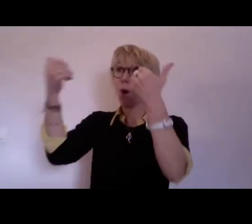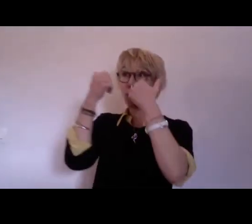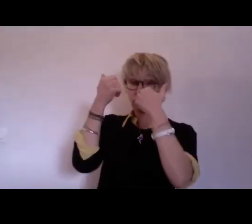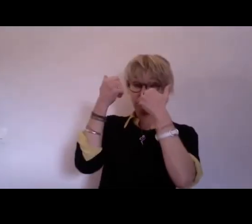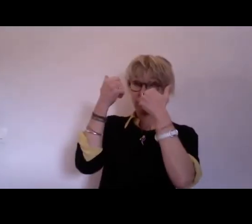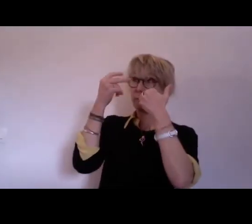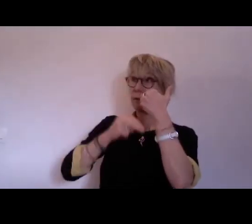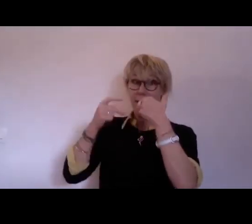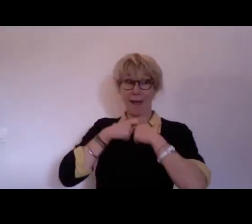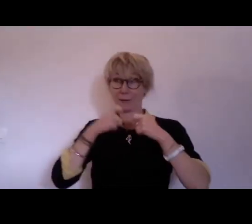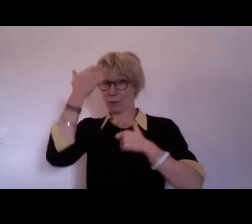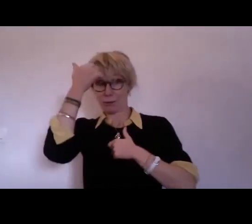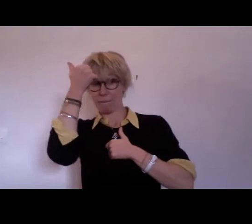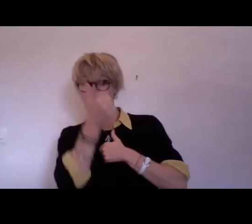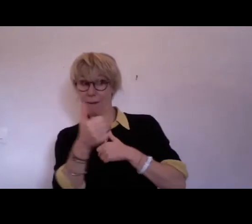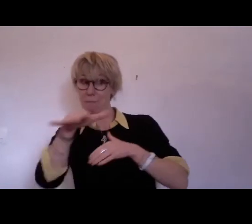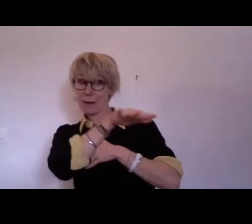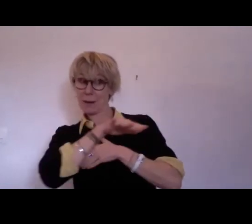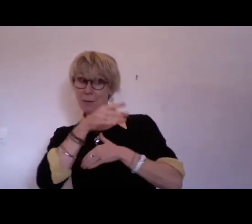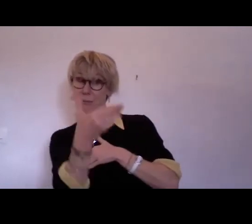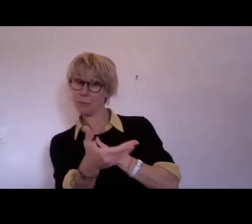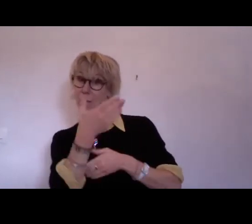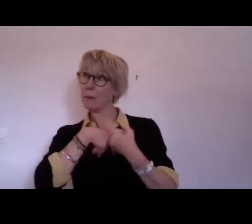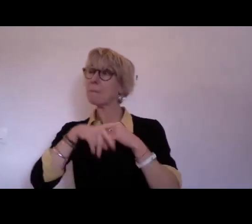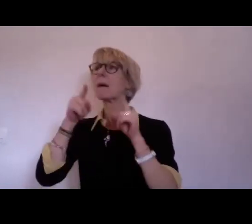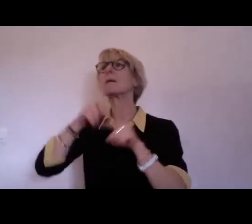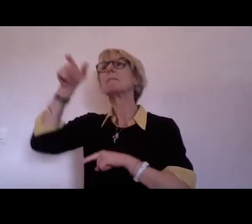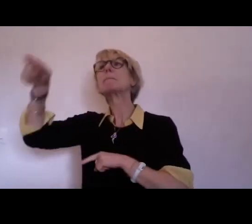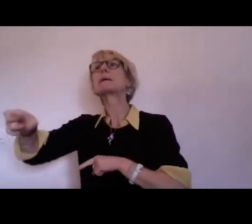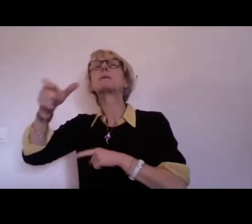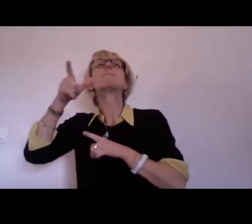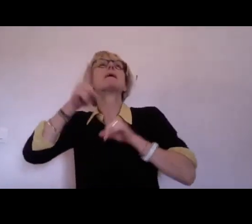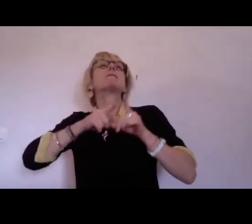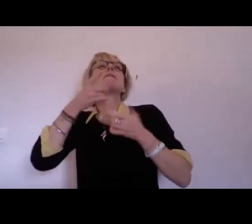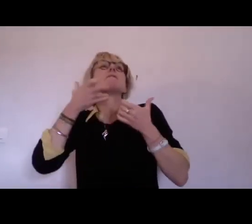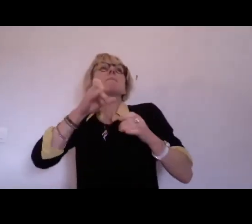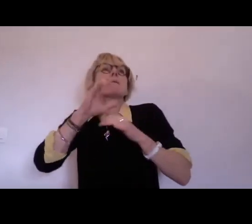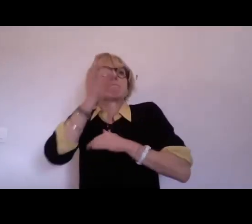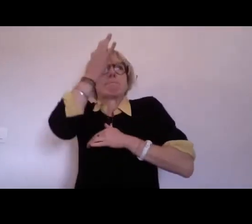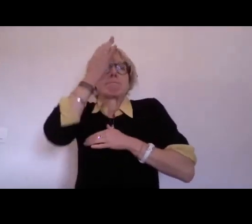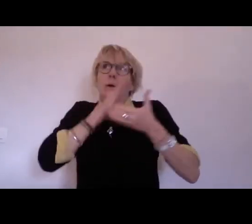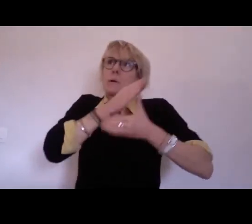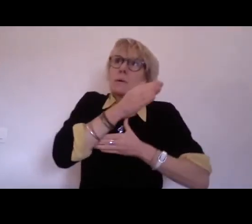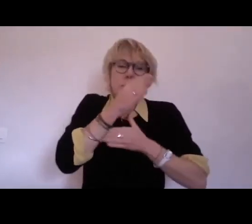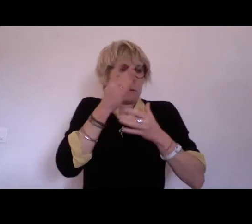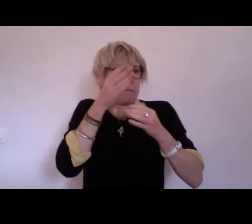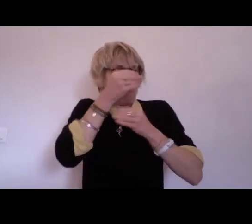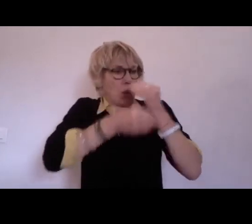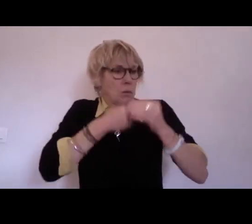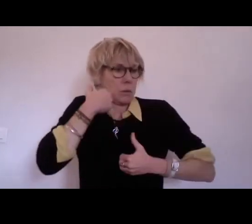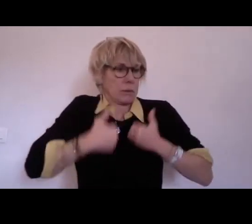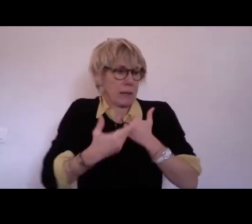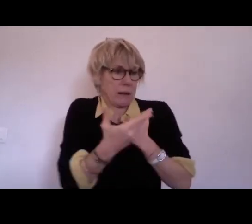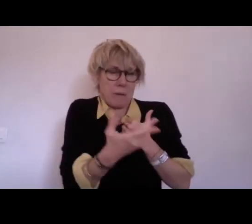ce milieu-là et qui peuvent parfois être gênés par leur handicap et ne plus y accéder. Donc il y a aussi cet aspect-là, un aspect, on va